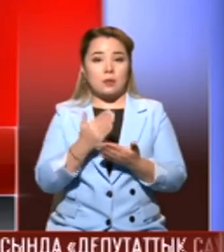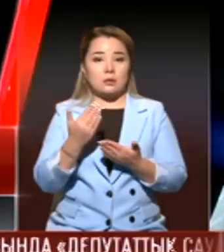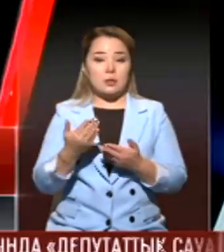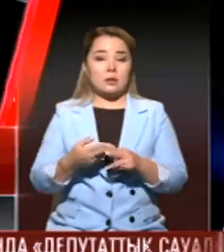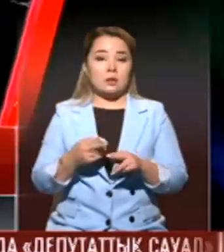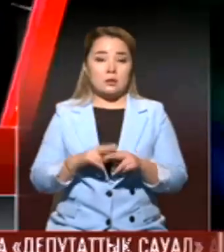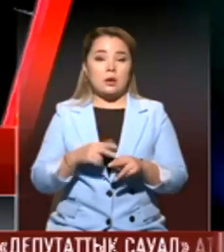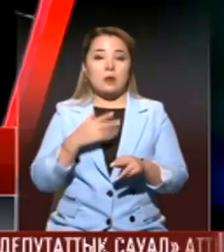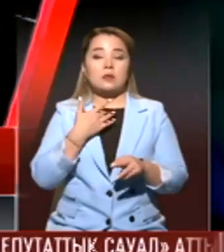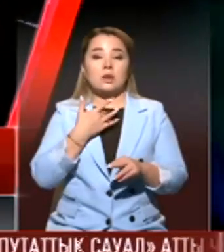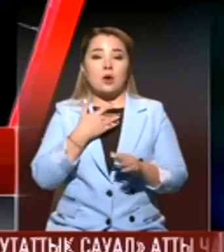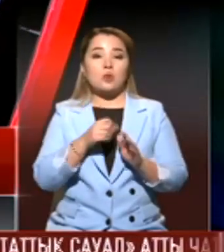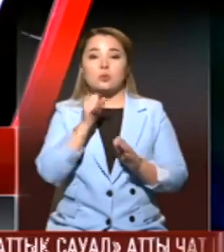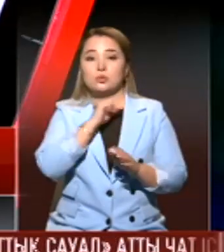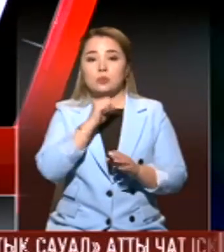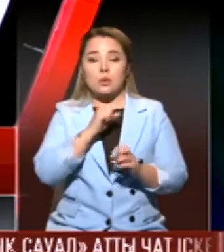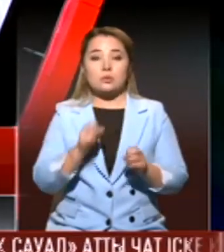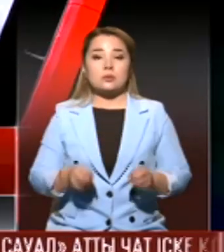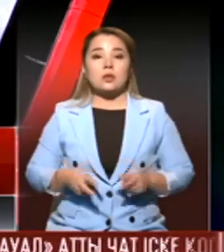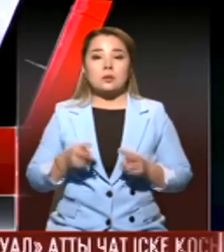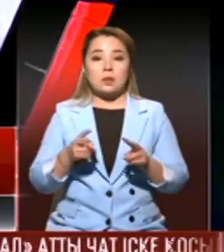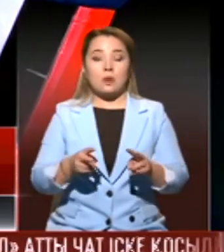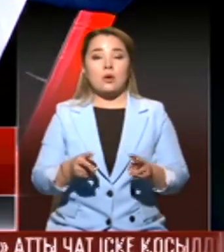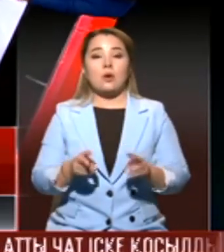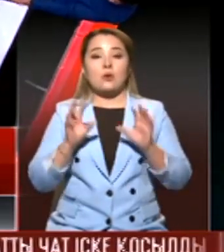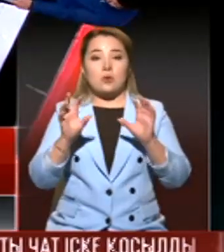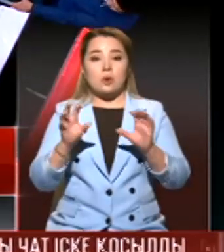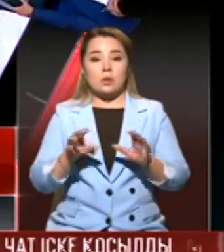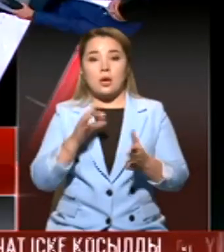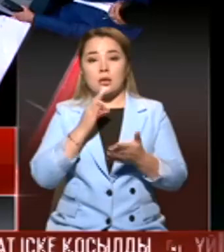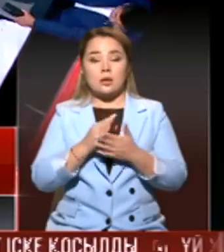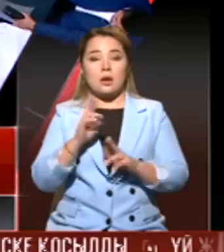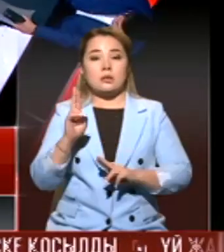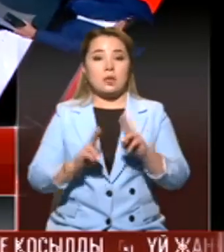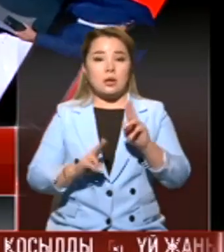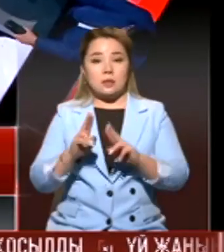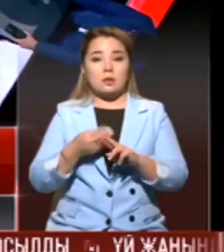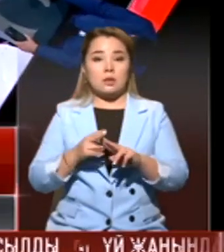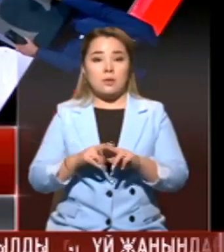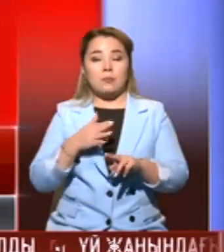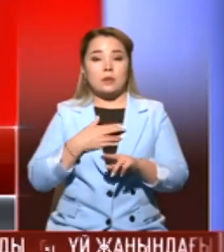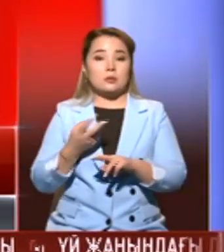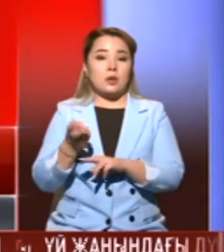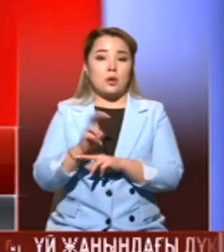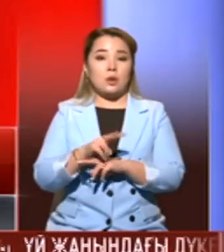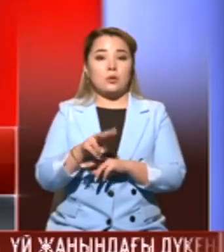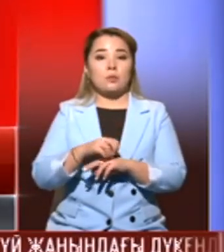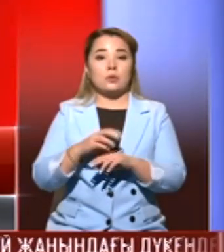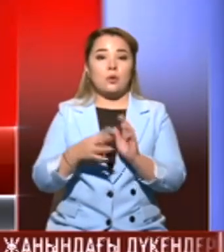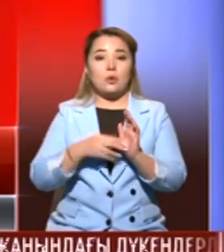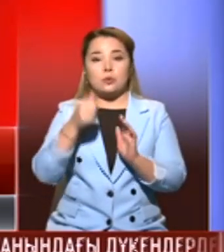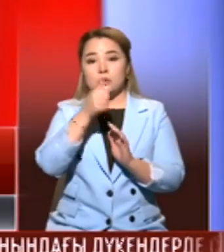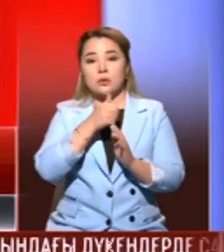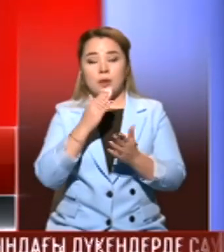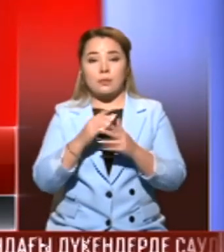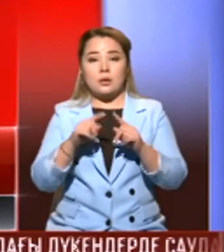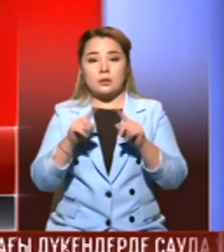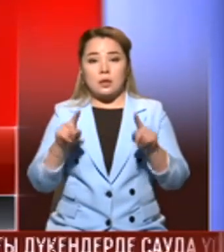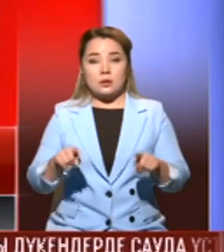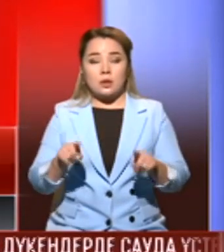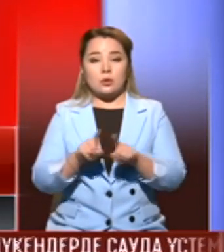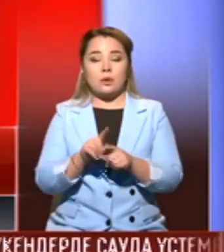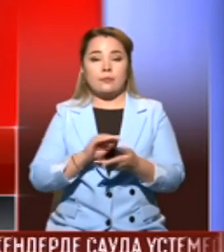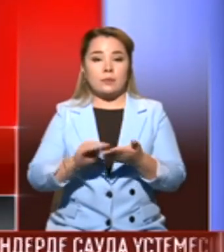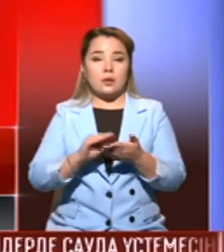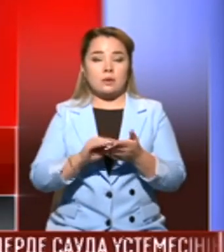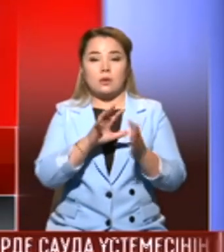Мәселен, дауыс ұрлау ол қылмыстық кодекс бойынша да қарапайым ережелерді. Иә, мен өзім барған кезде мысалы 19 жылы ана заңнан үзіндіні қағазға басып шығарып